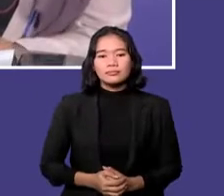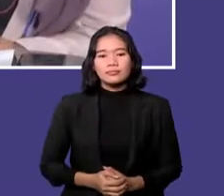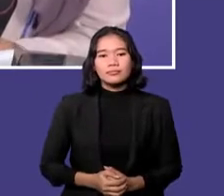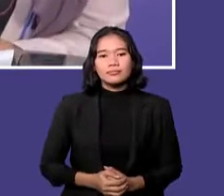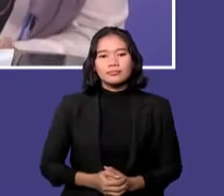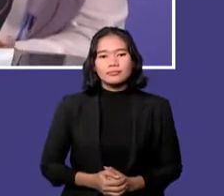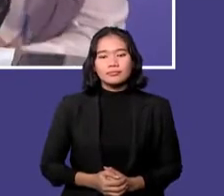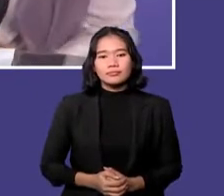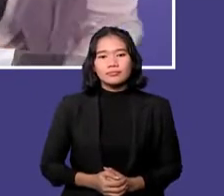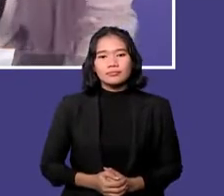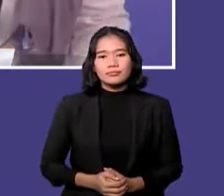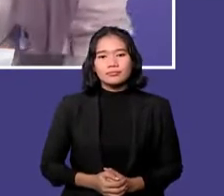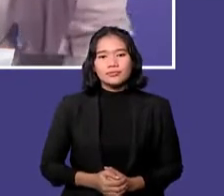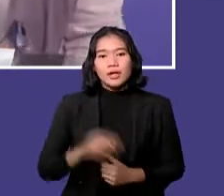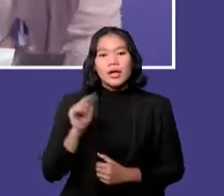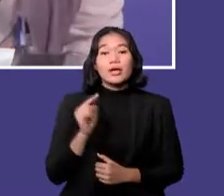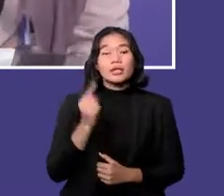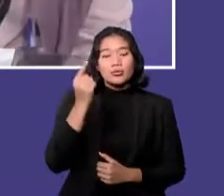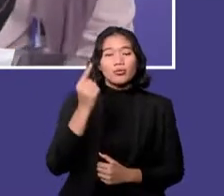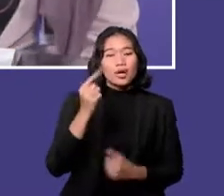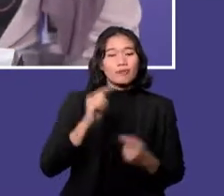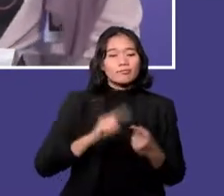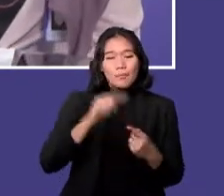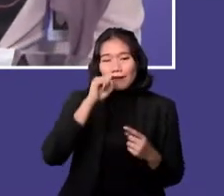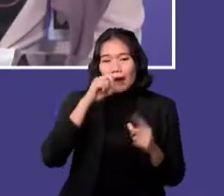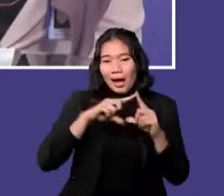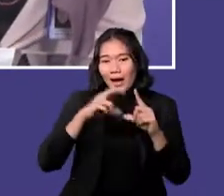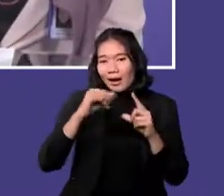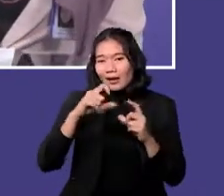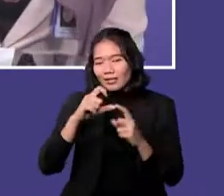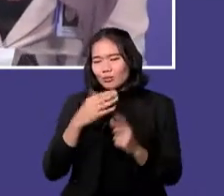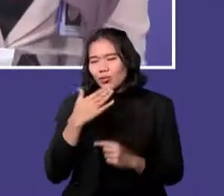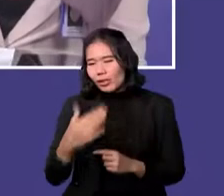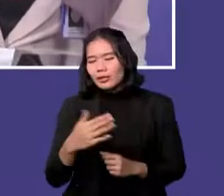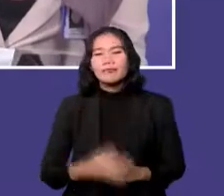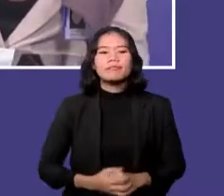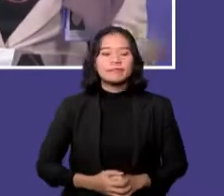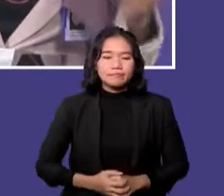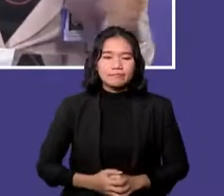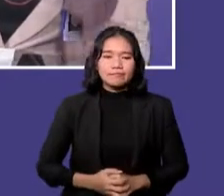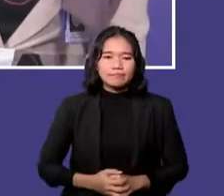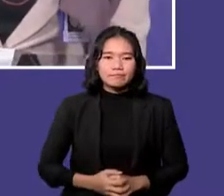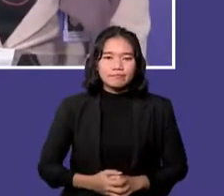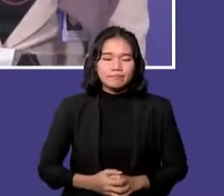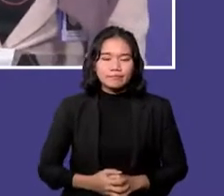Baik, terima kasih. Saya akan mulai dengan Pak Aris terlebih dahulu. Pak Aris, dengan